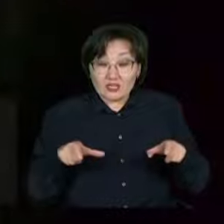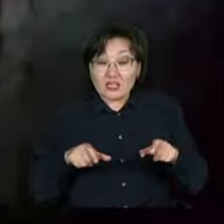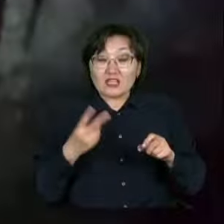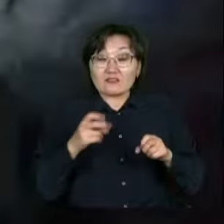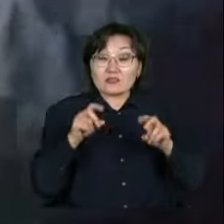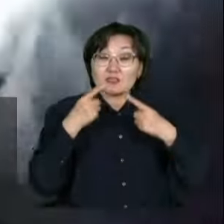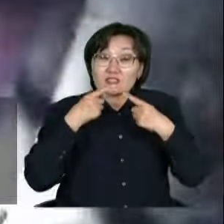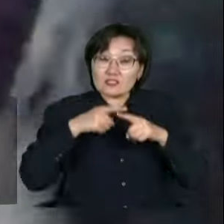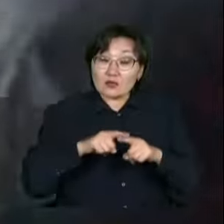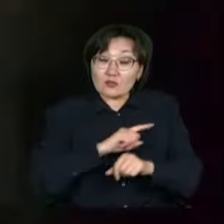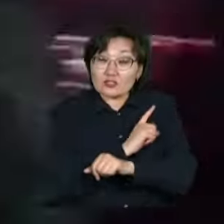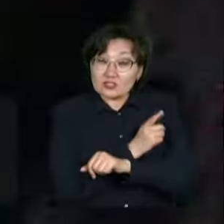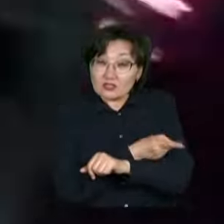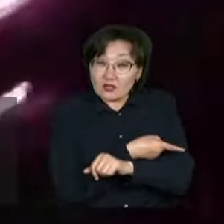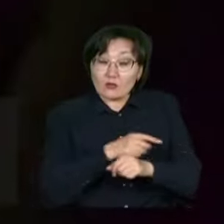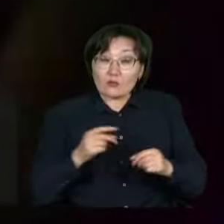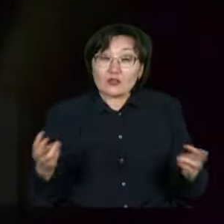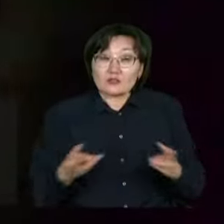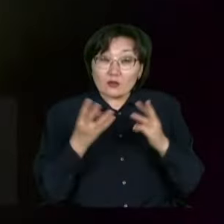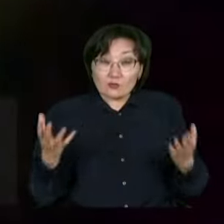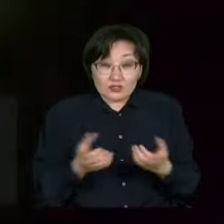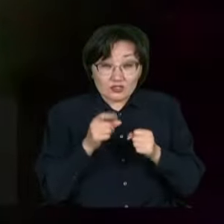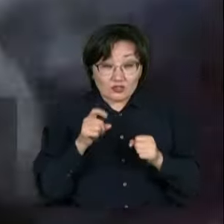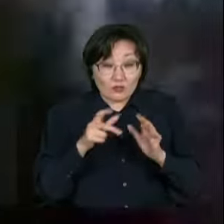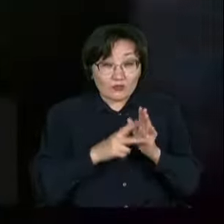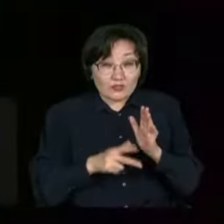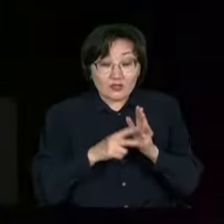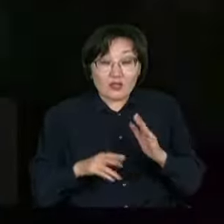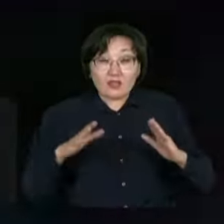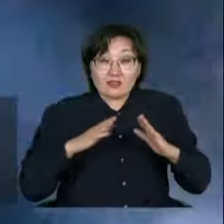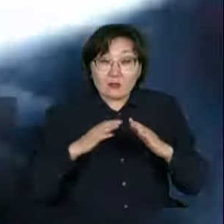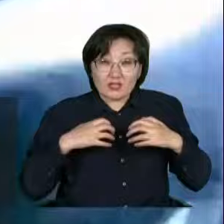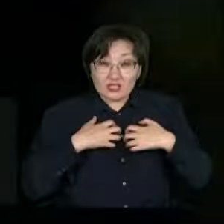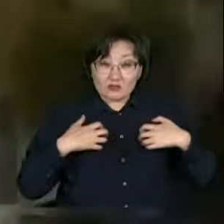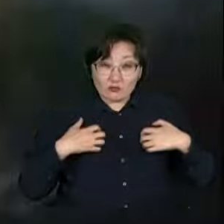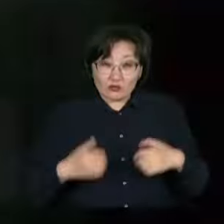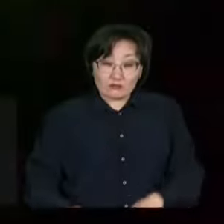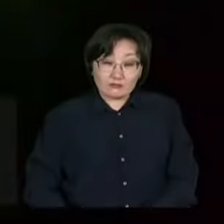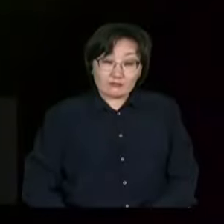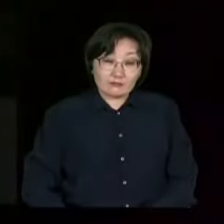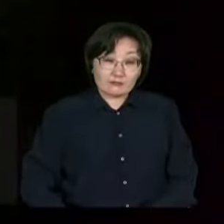техники. Их усилиями из пламени были спасены 180 домашних животных.